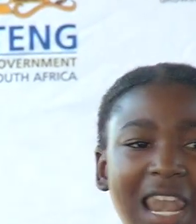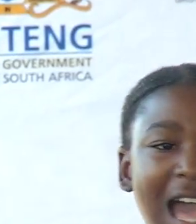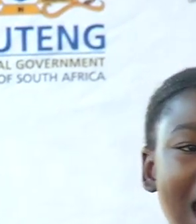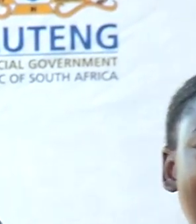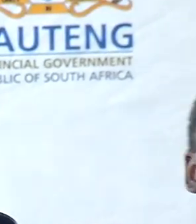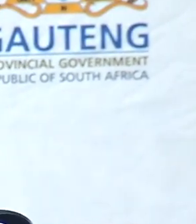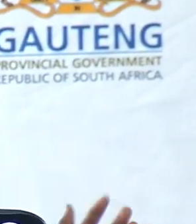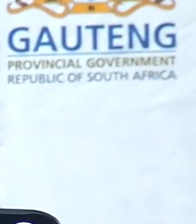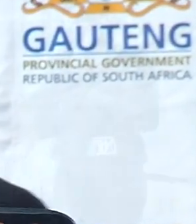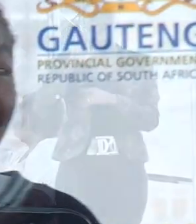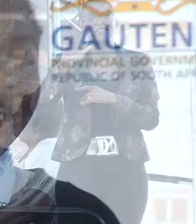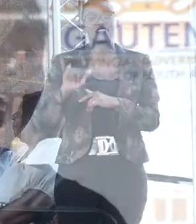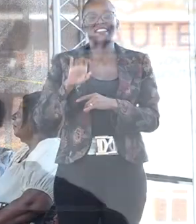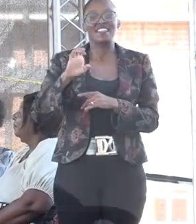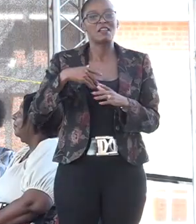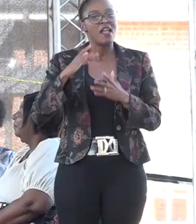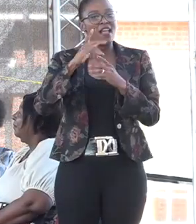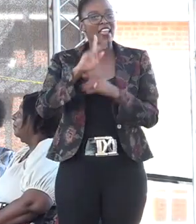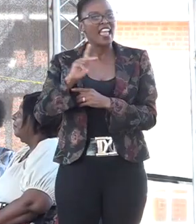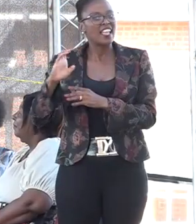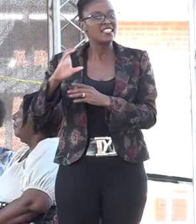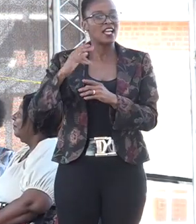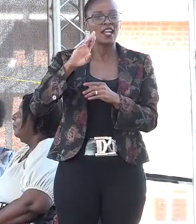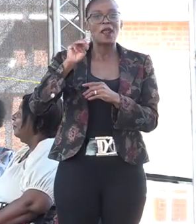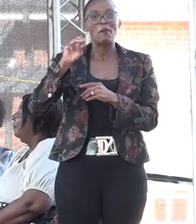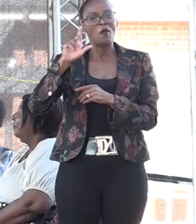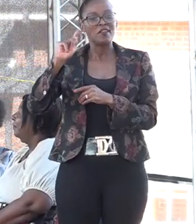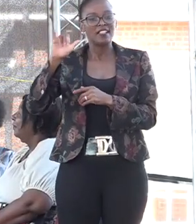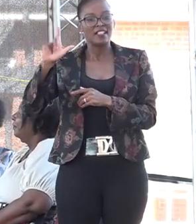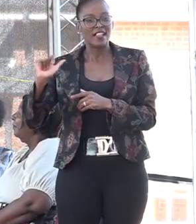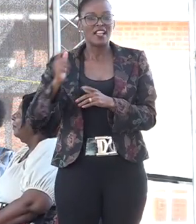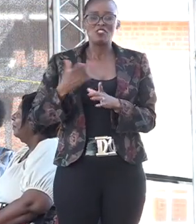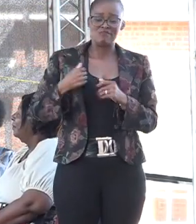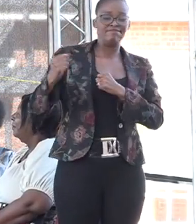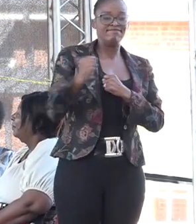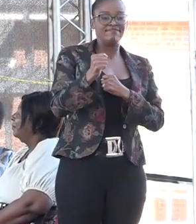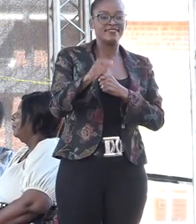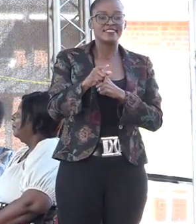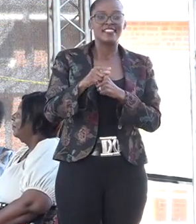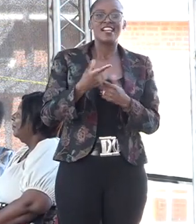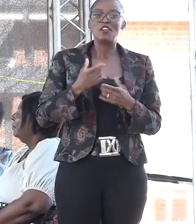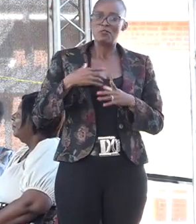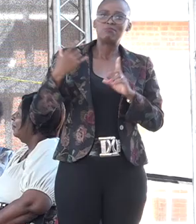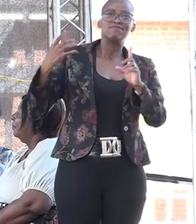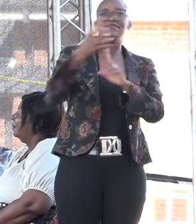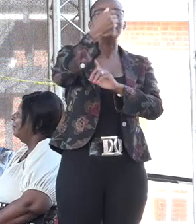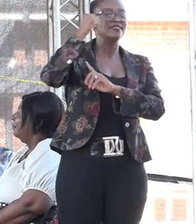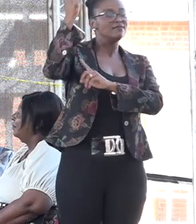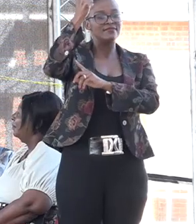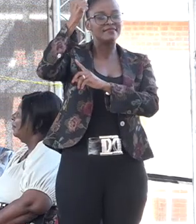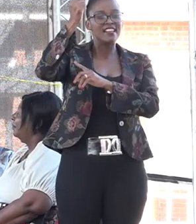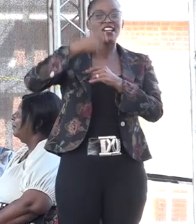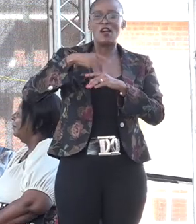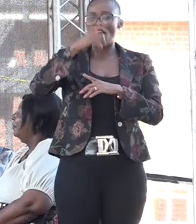Mayibuye halala. Halala KS Ramuta. Uyibekile induku ebandla. Uyibambe ishisa